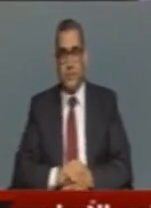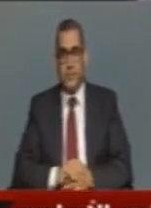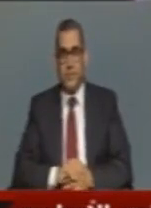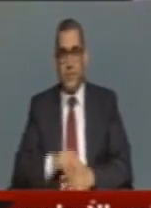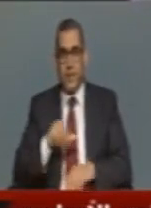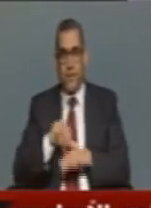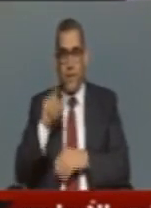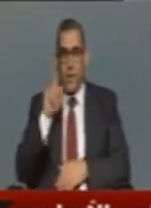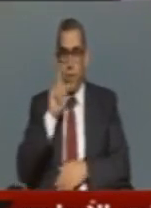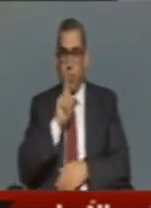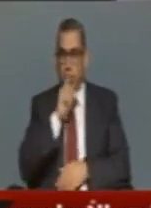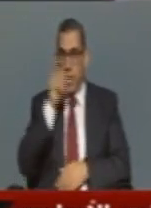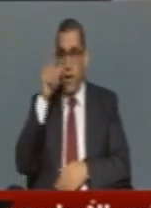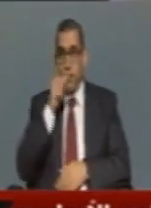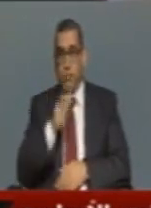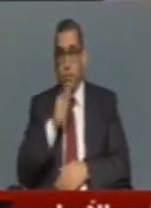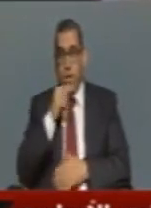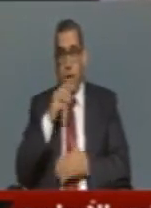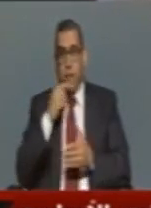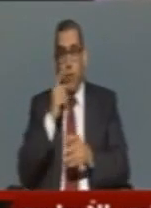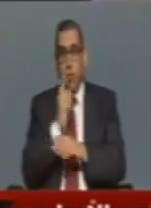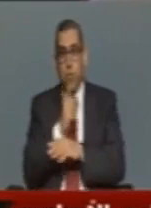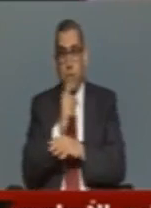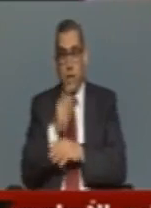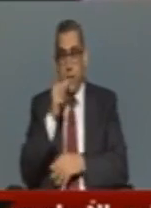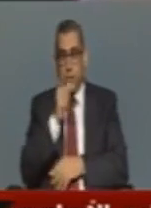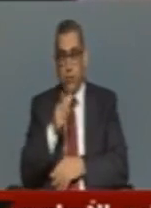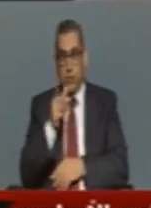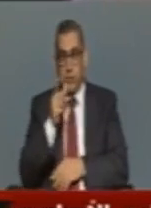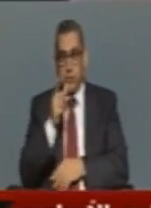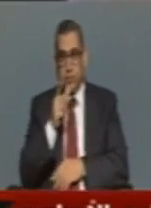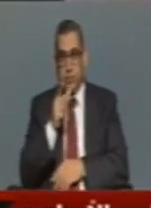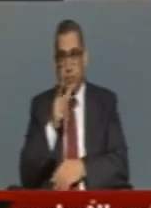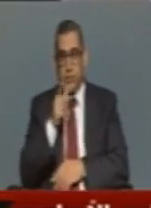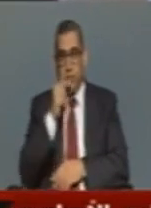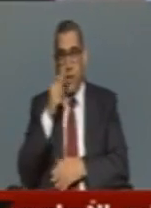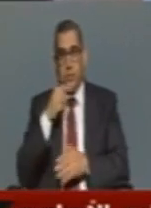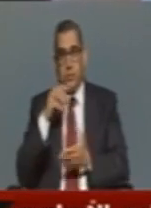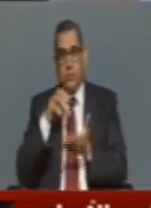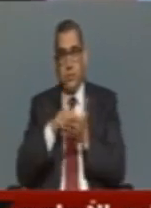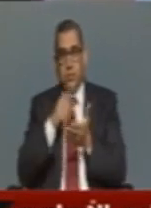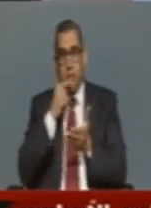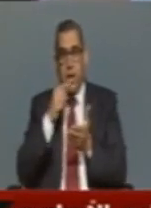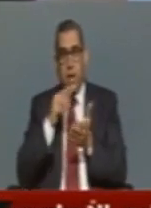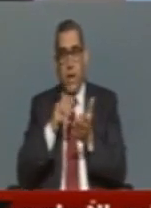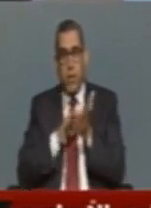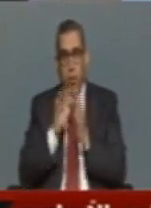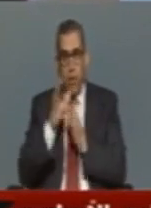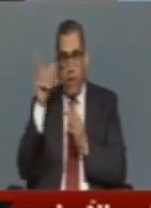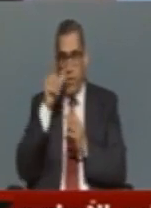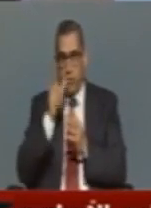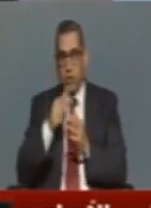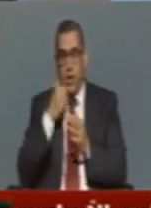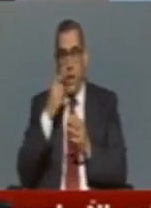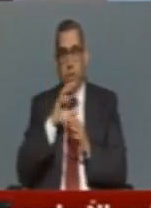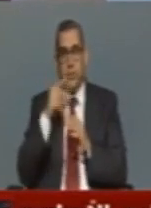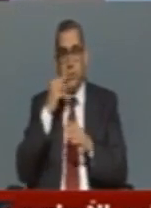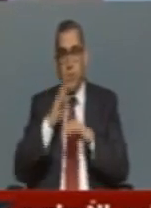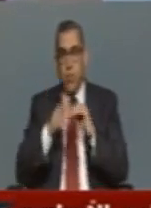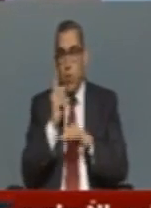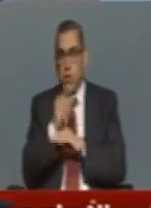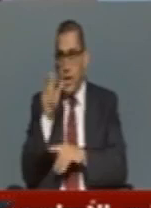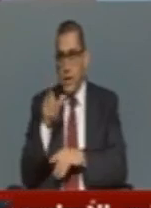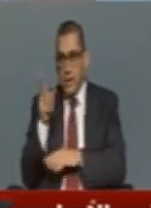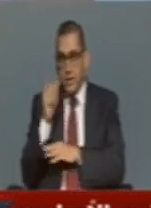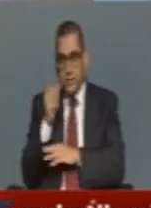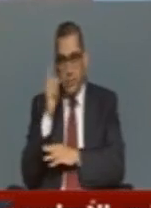المعلم هو اللي هينقلك ده، هو اللي هيعمل ده. ممكن تبقى المناهج ممتازة لكن هو برضو ما بينقلش ده بشكل جيد الحقيقة. وانا